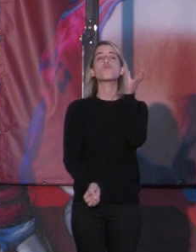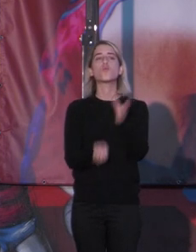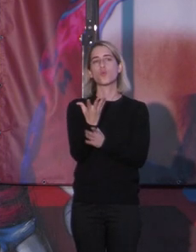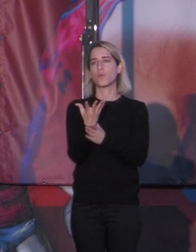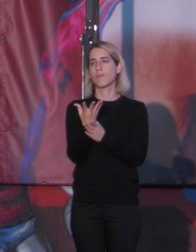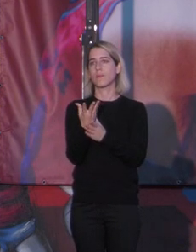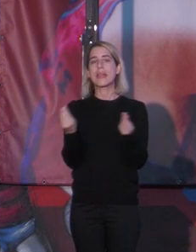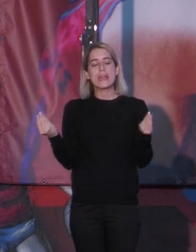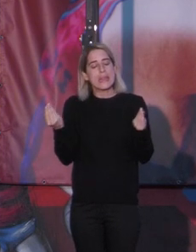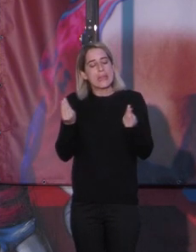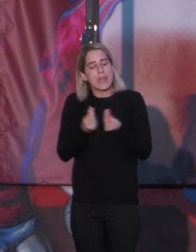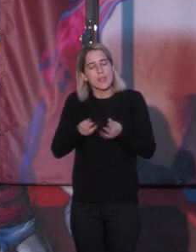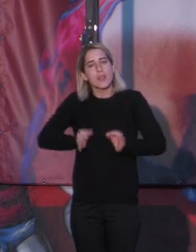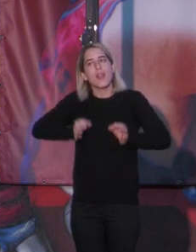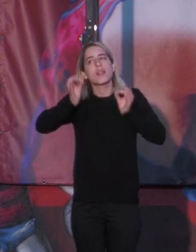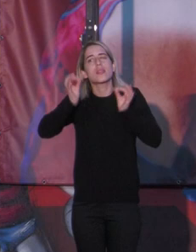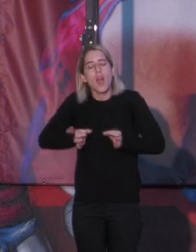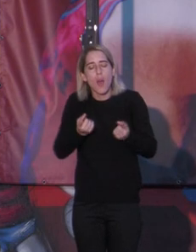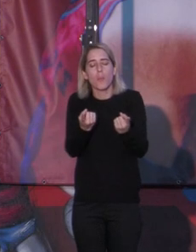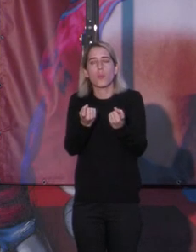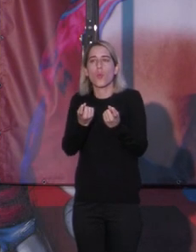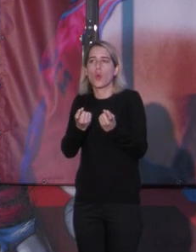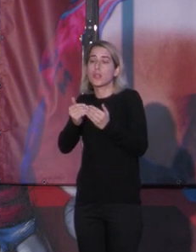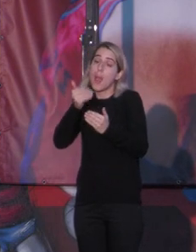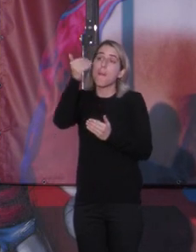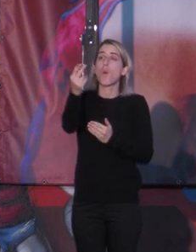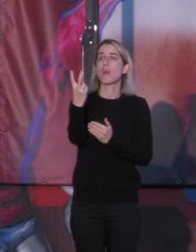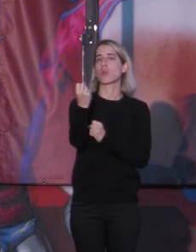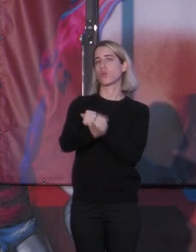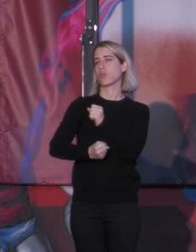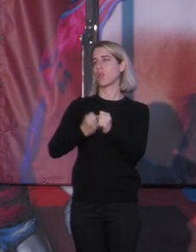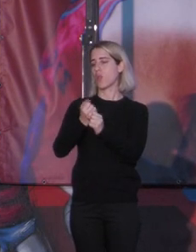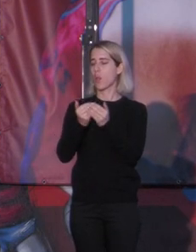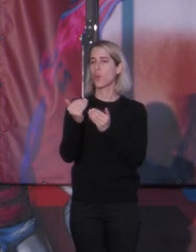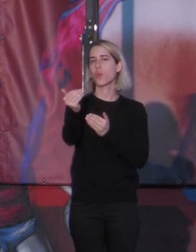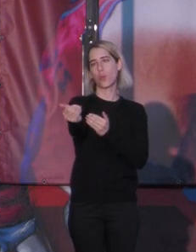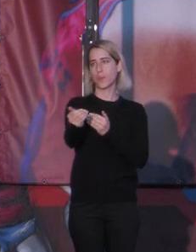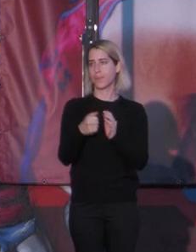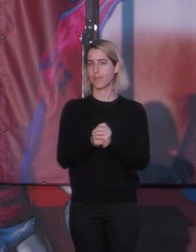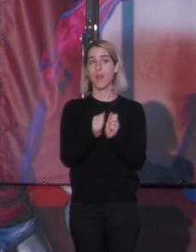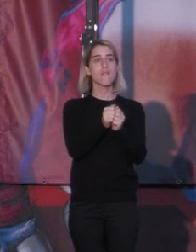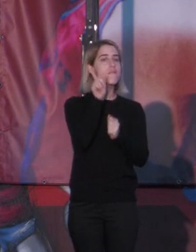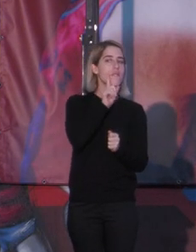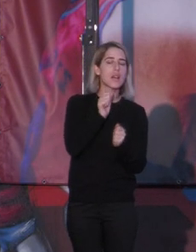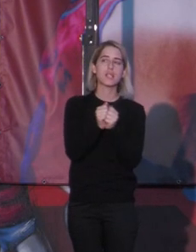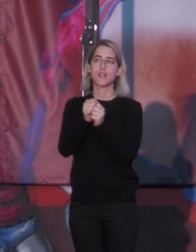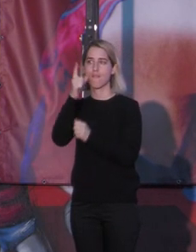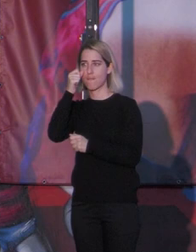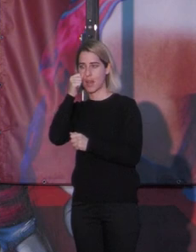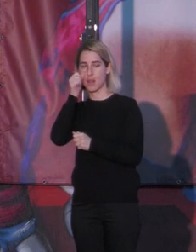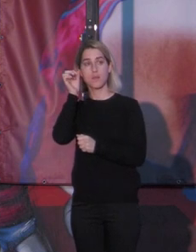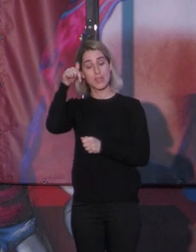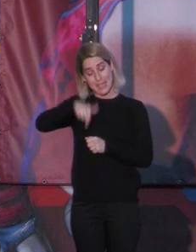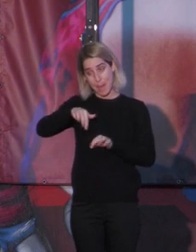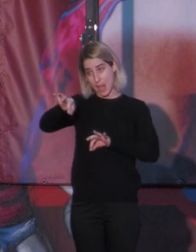περιεχόμενο που θα απαντά στις προκλήσεις της επόμενης 20ετίας. Φίλες και φίλοι, για να σχεδιάσουμε